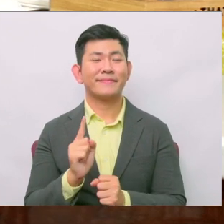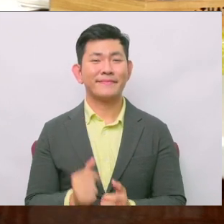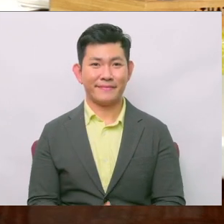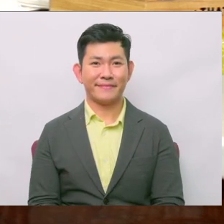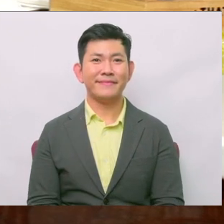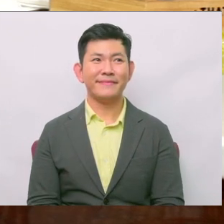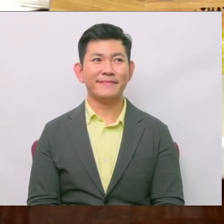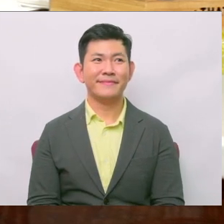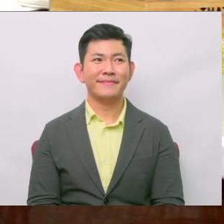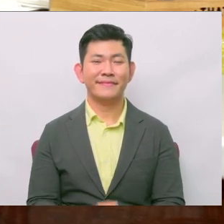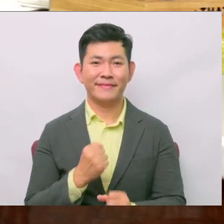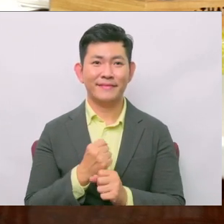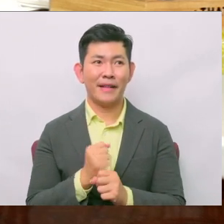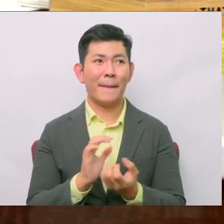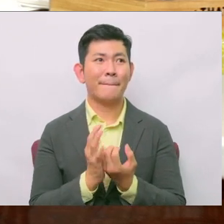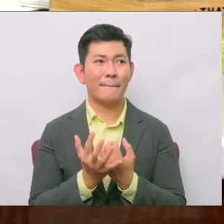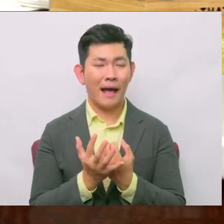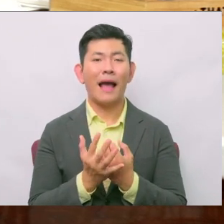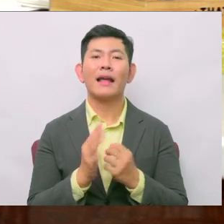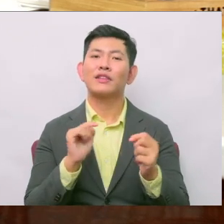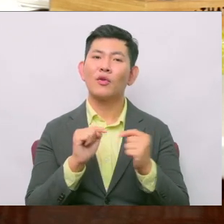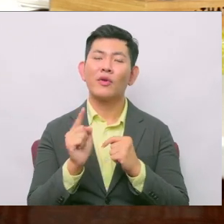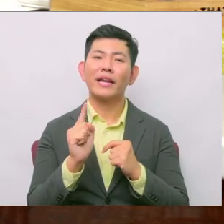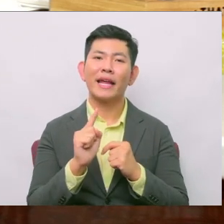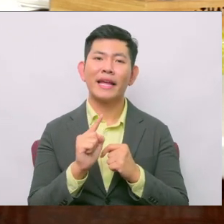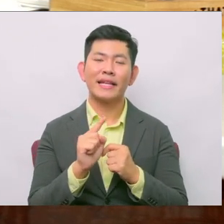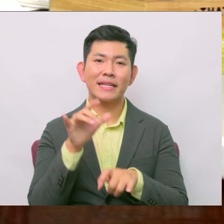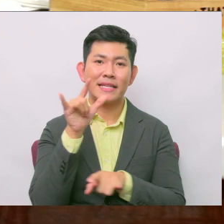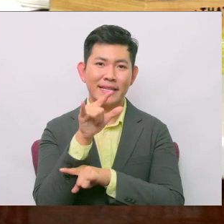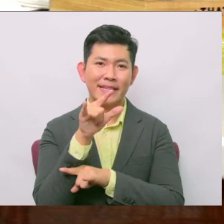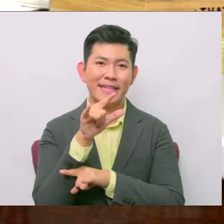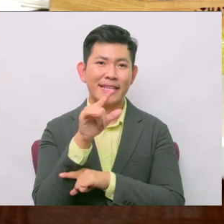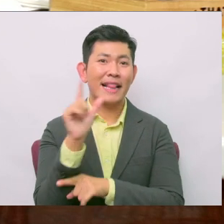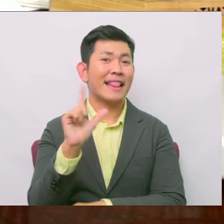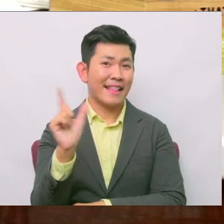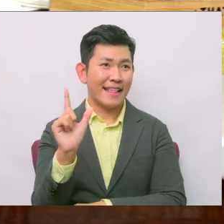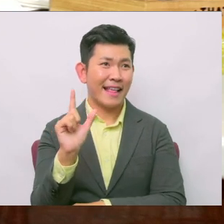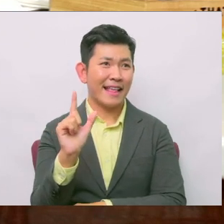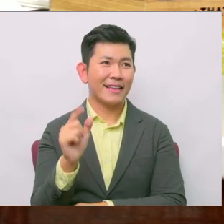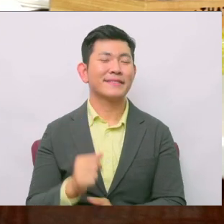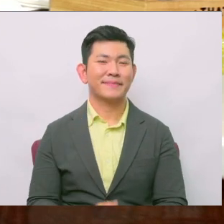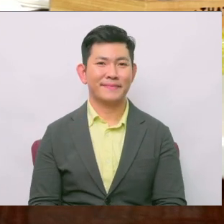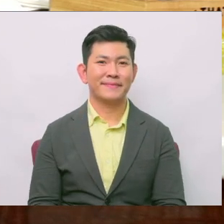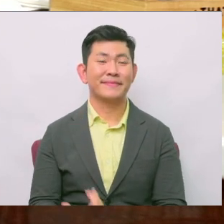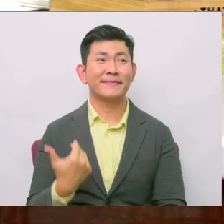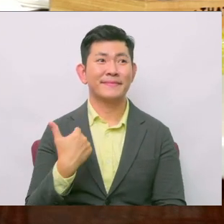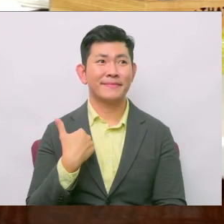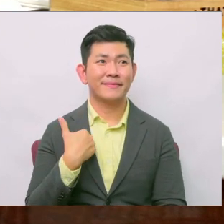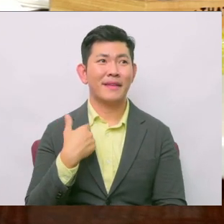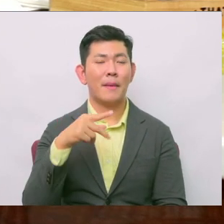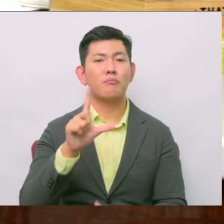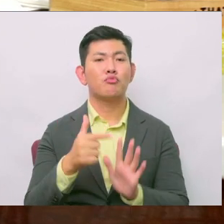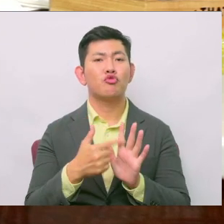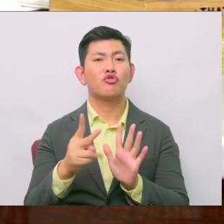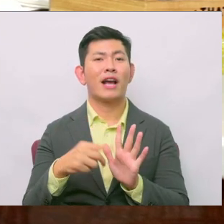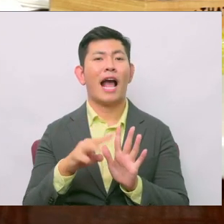สมุนไพรที่เป็นขม ิ้นค่ะ นะคะแล้วก็สมุนไพรที่เป็นตัวไพรนะคะเขาจะให้สีเหลืองนะ